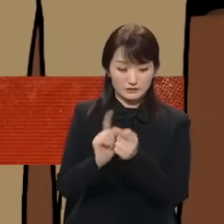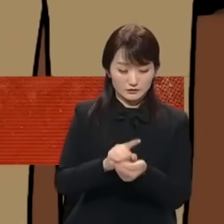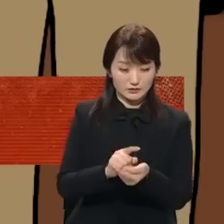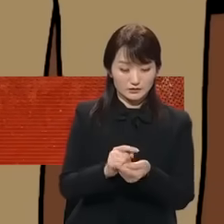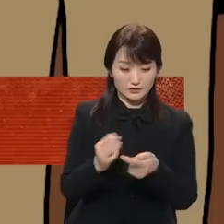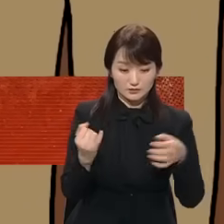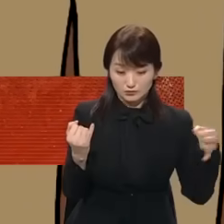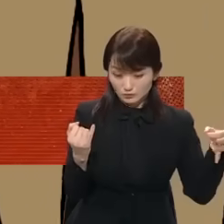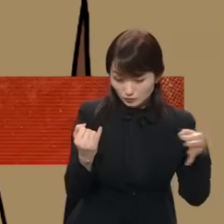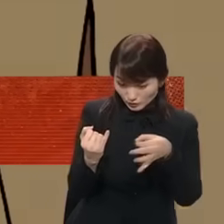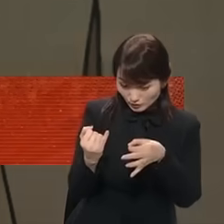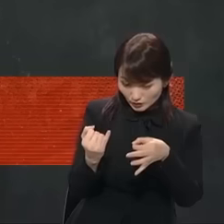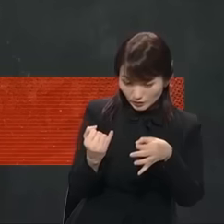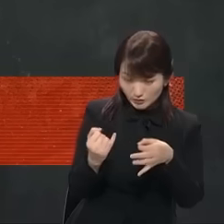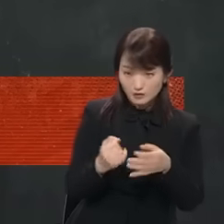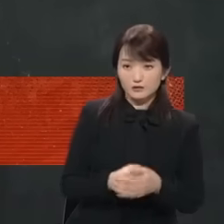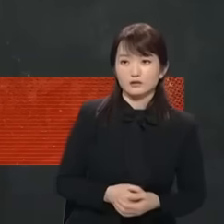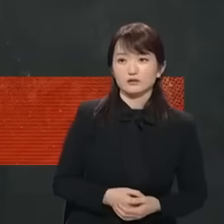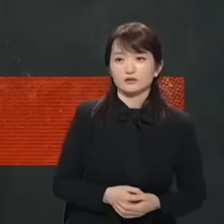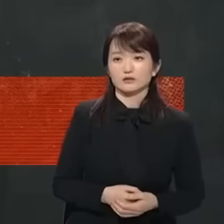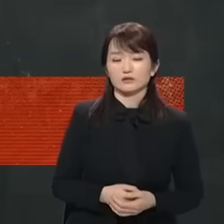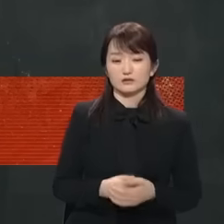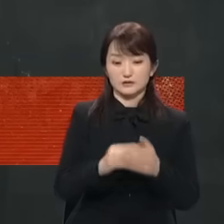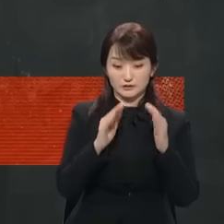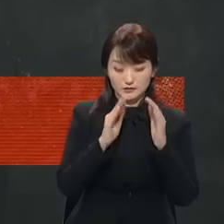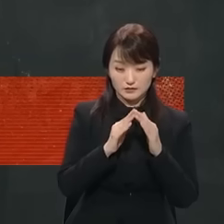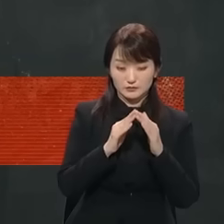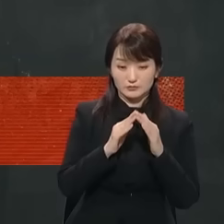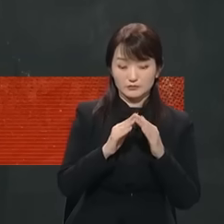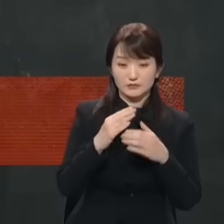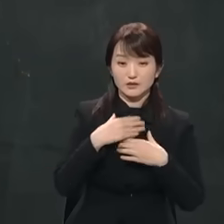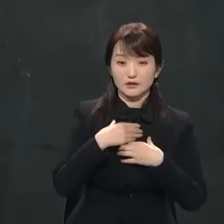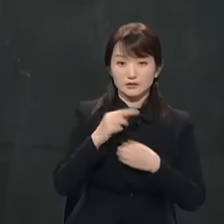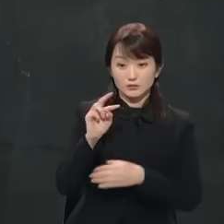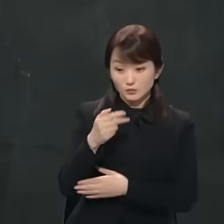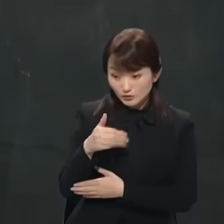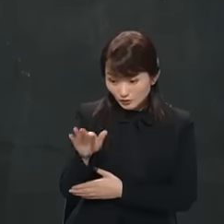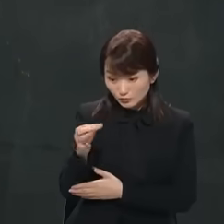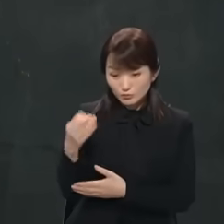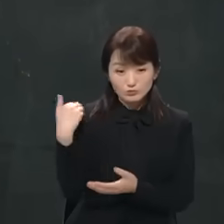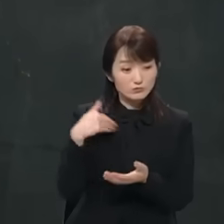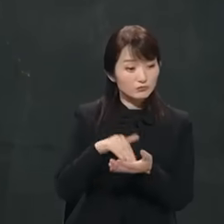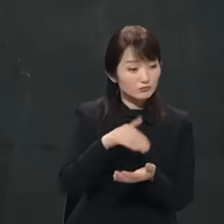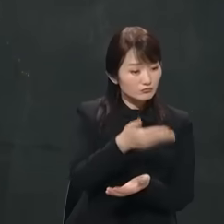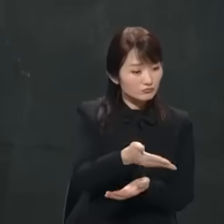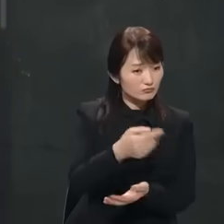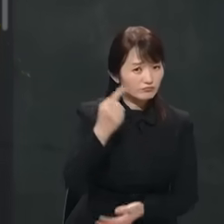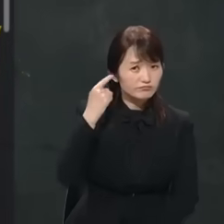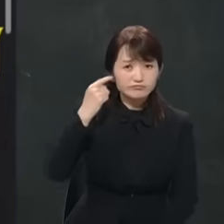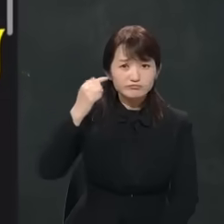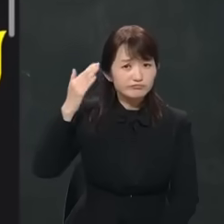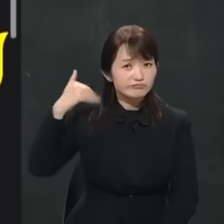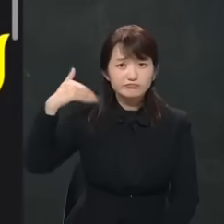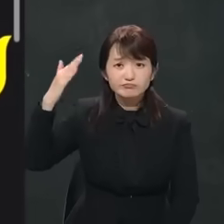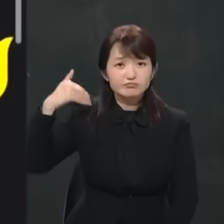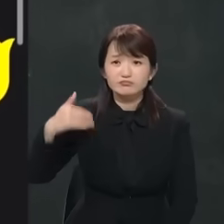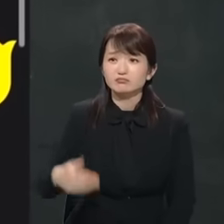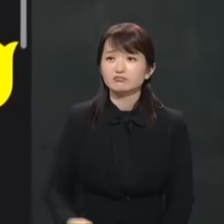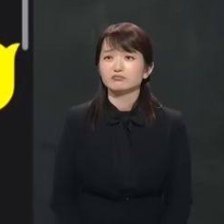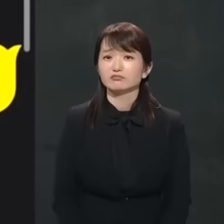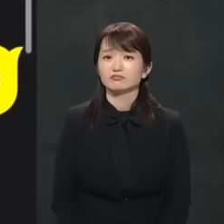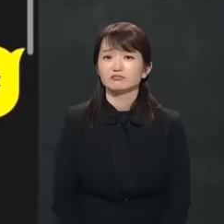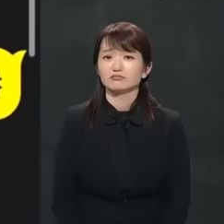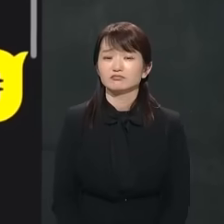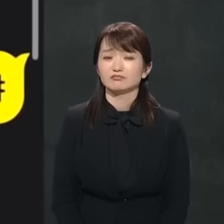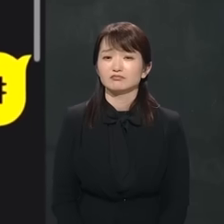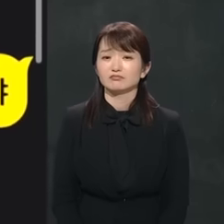내고 나면 나중에 집배 모델이 안전하게 기가 걸 확인한 다음에 돌려준다는데 참 듣도보도 못한 얘기네요